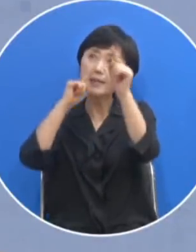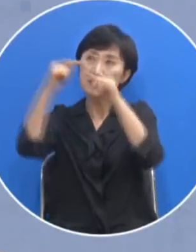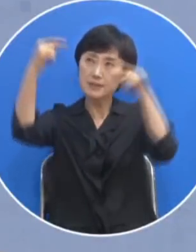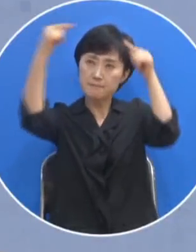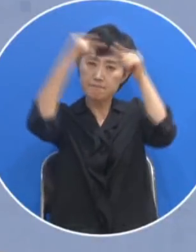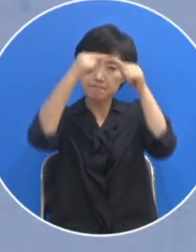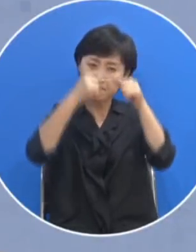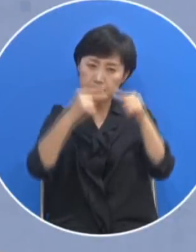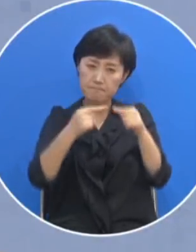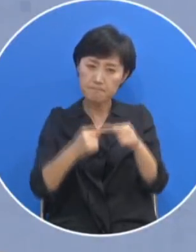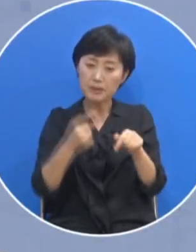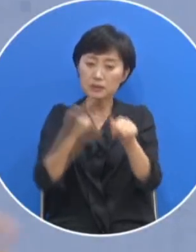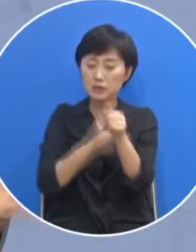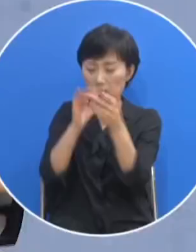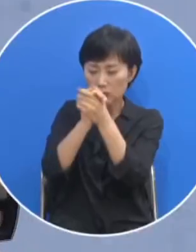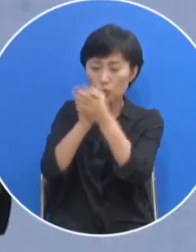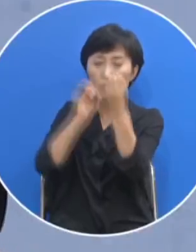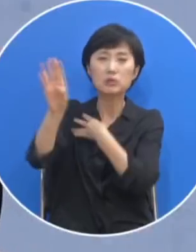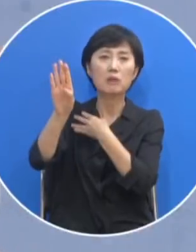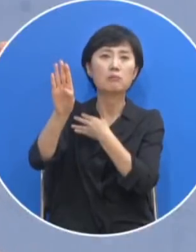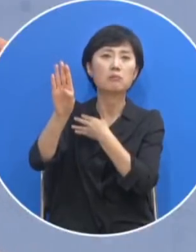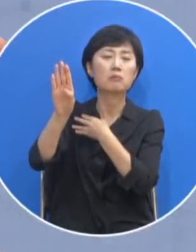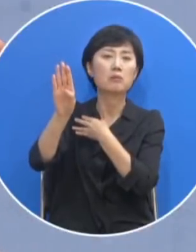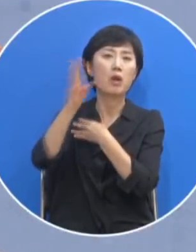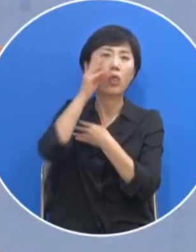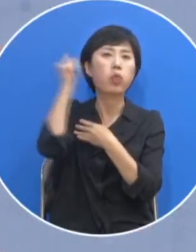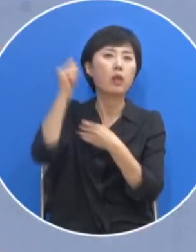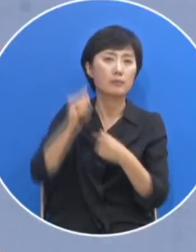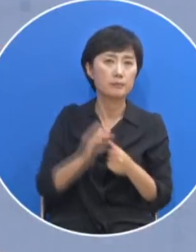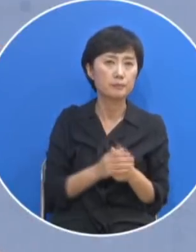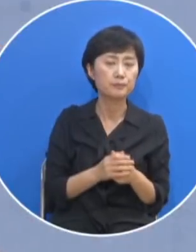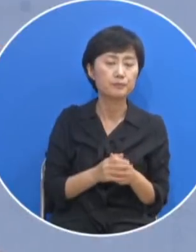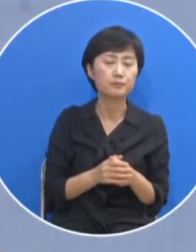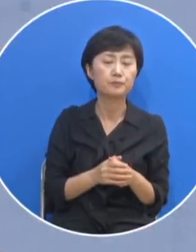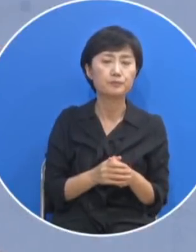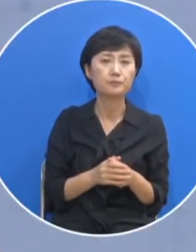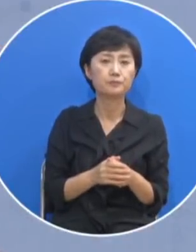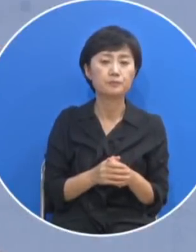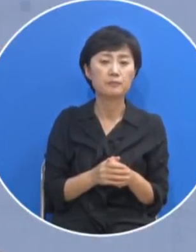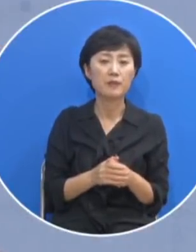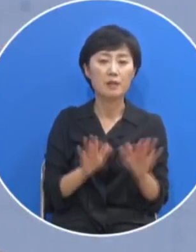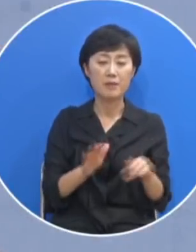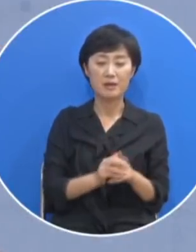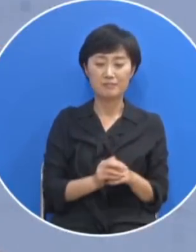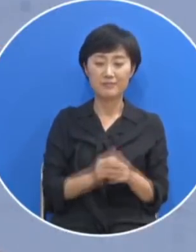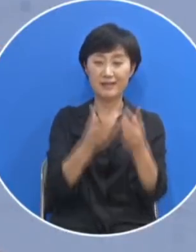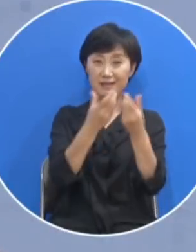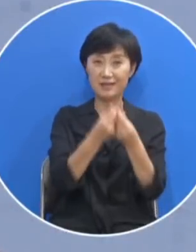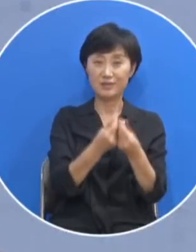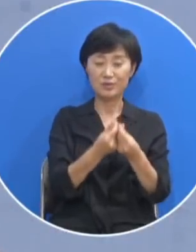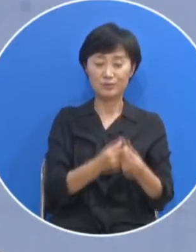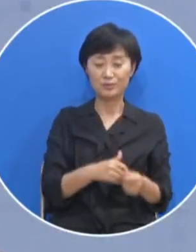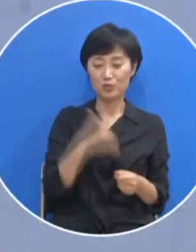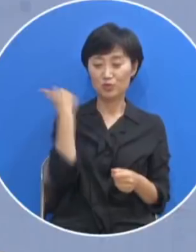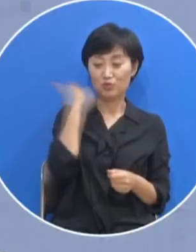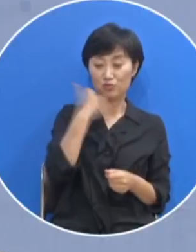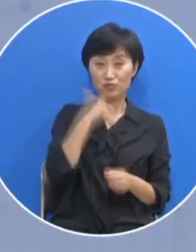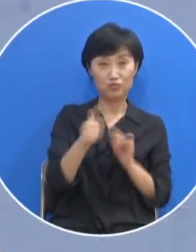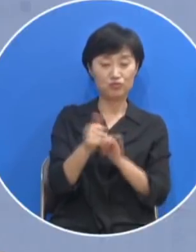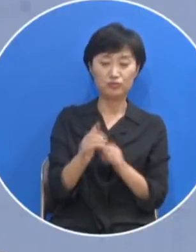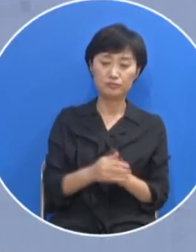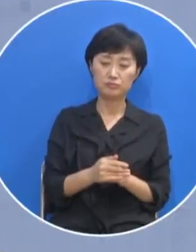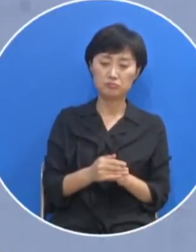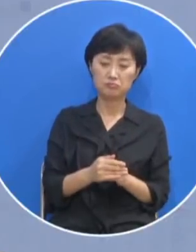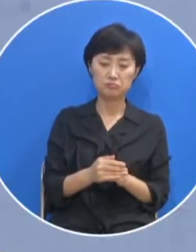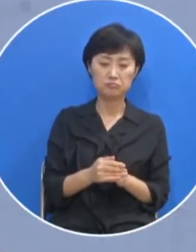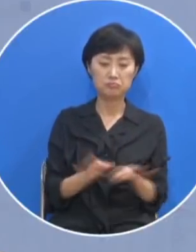한셀 여러분 얻어 사람은 그 뭐 배관 이런 많고 화를 냅니다 얼어 초 looper